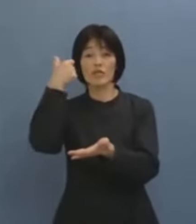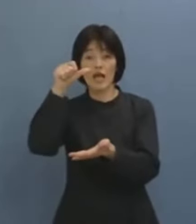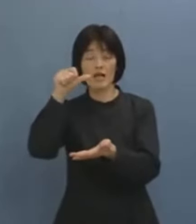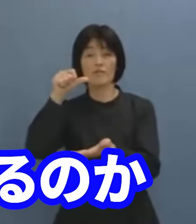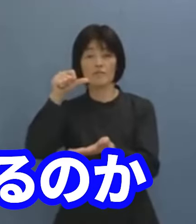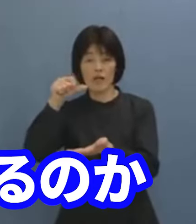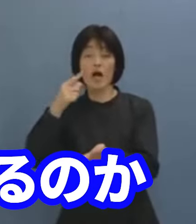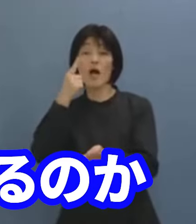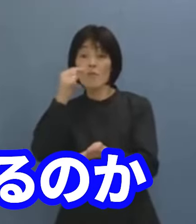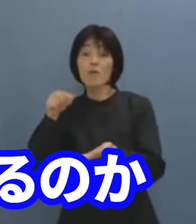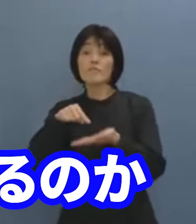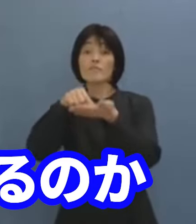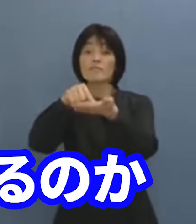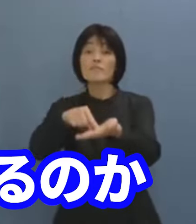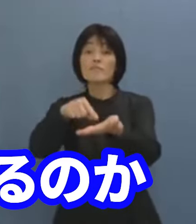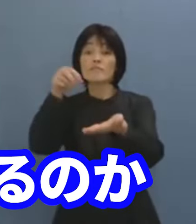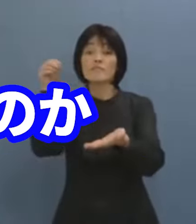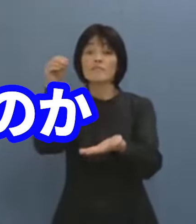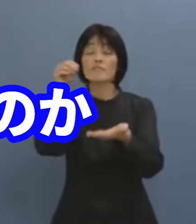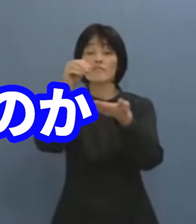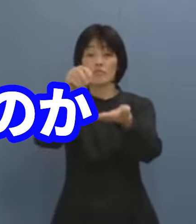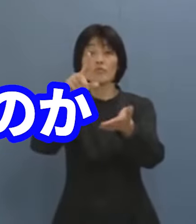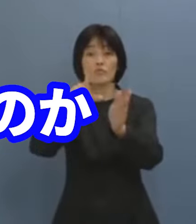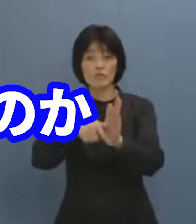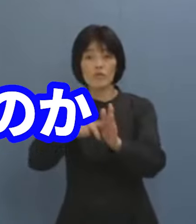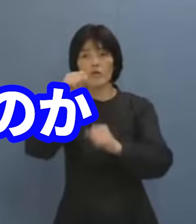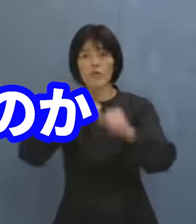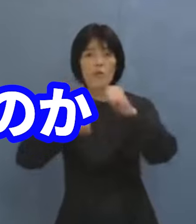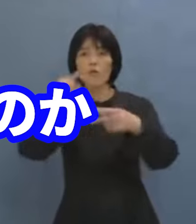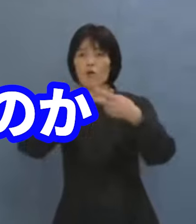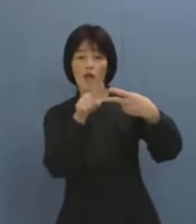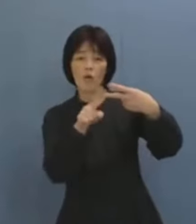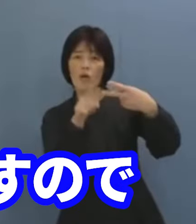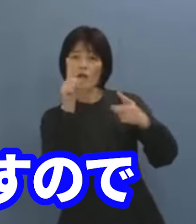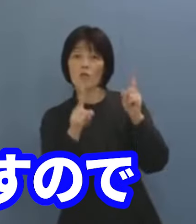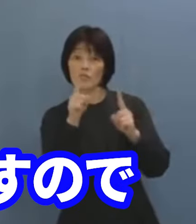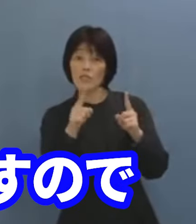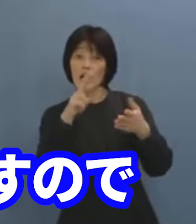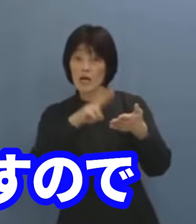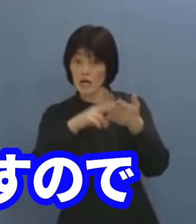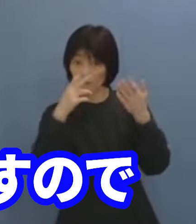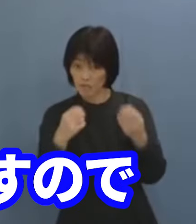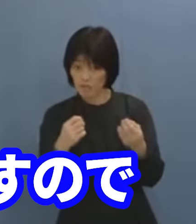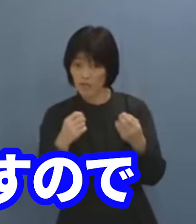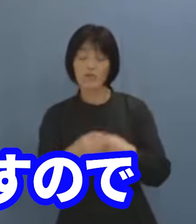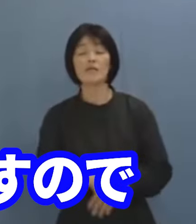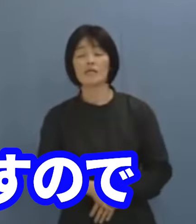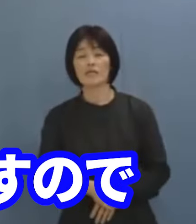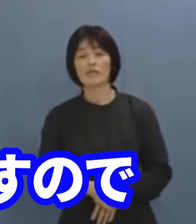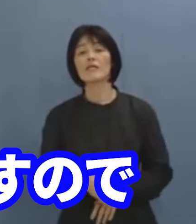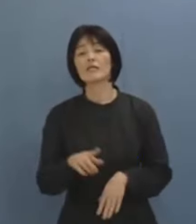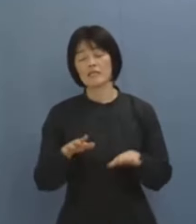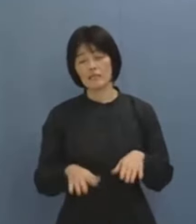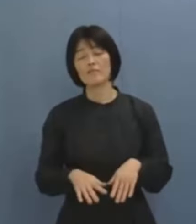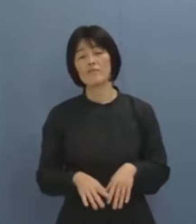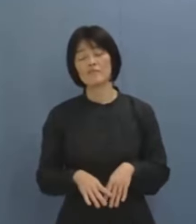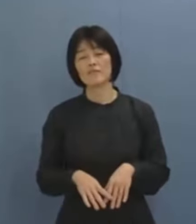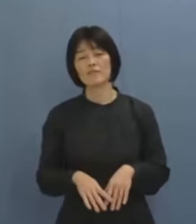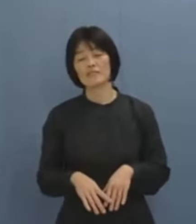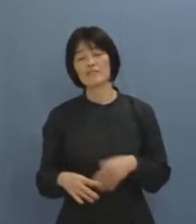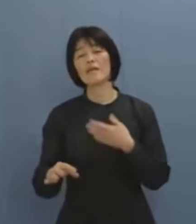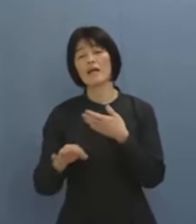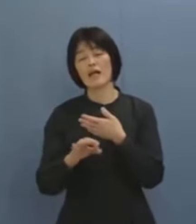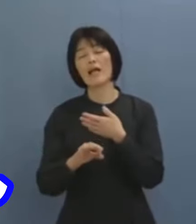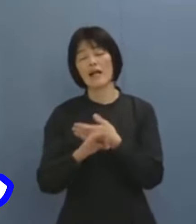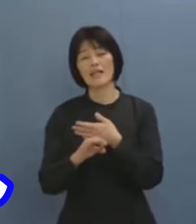からそのどちらにするのか決めるのか、それとももう決めてるのか、どっちですか。 まだちょっと仮定の状況ですので、私としては